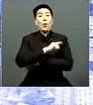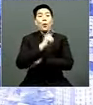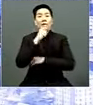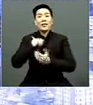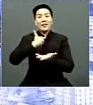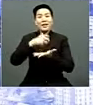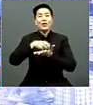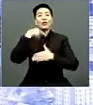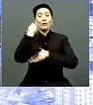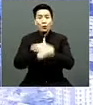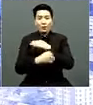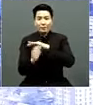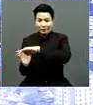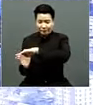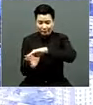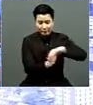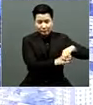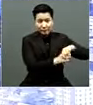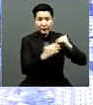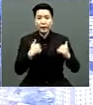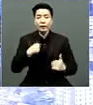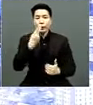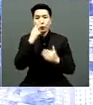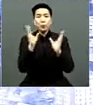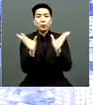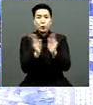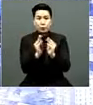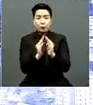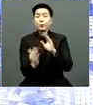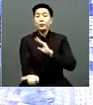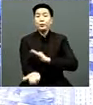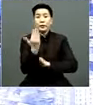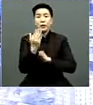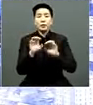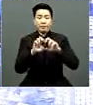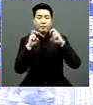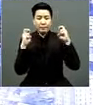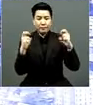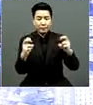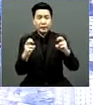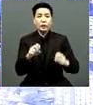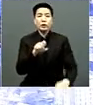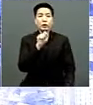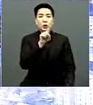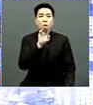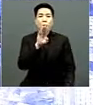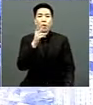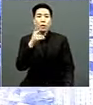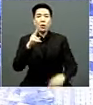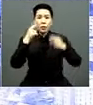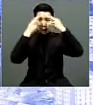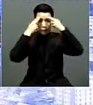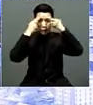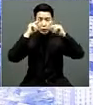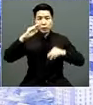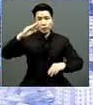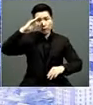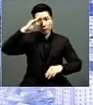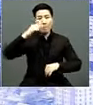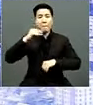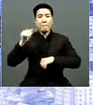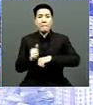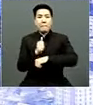ผมขออนุญาตรายงานในผลการประชุมที่เป็นสบคชุดใหญ่นะครับซึ่งท่านปอสบ